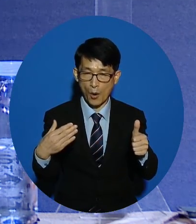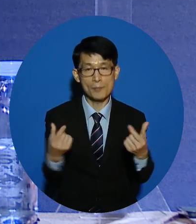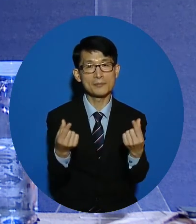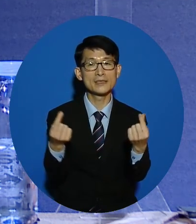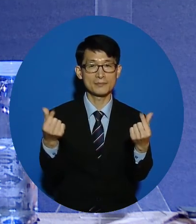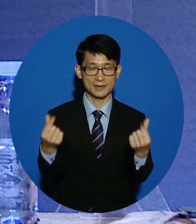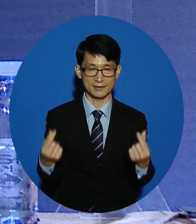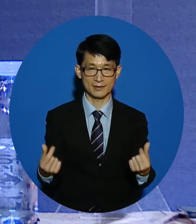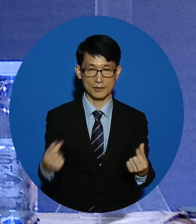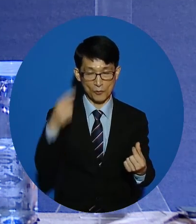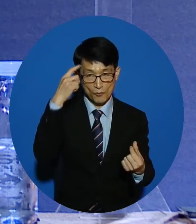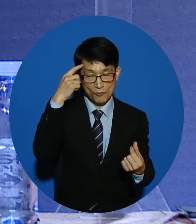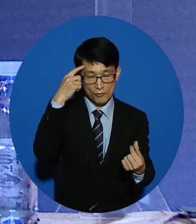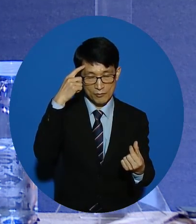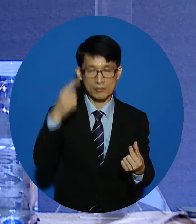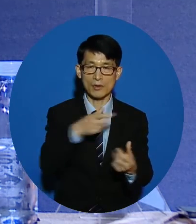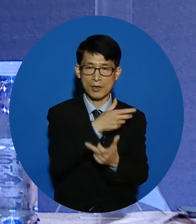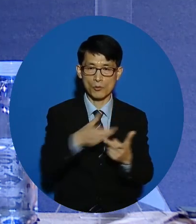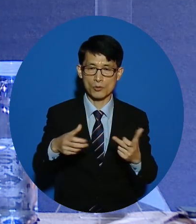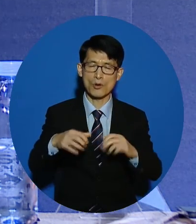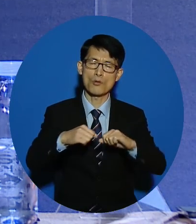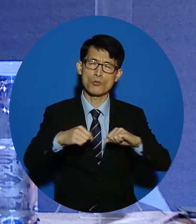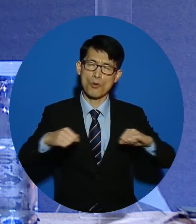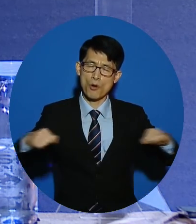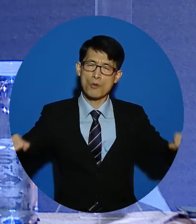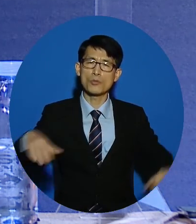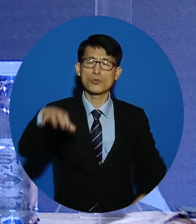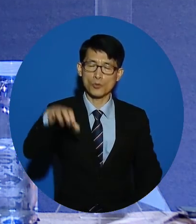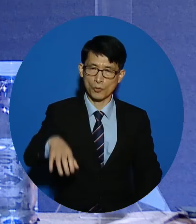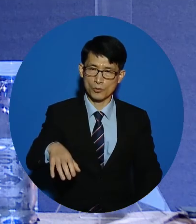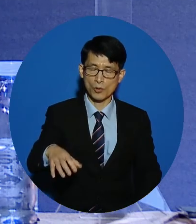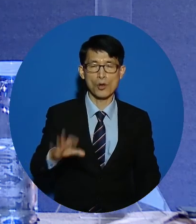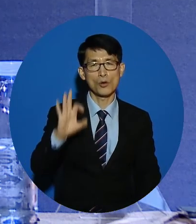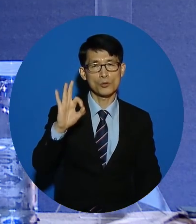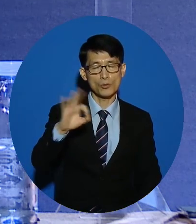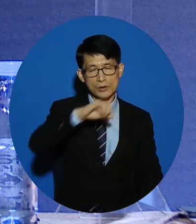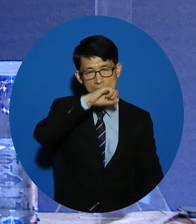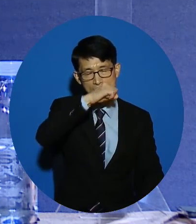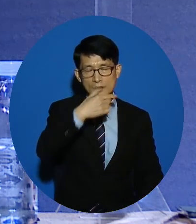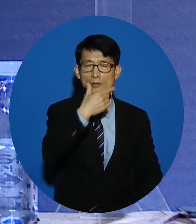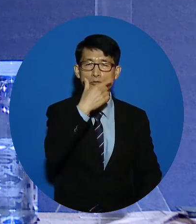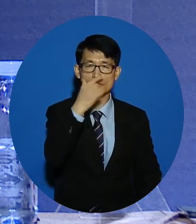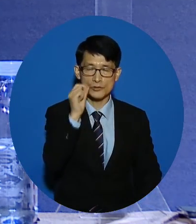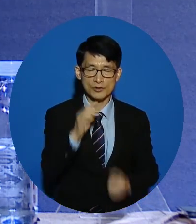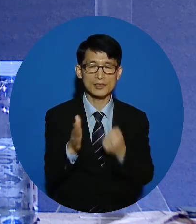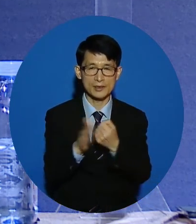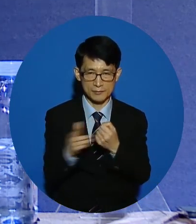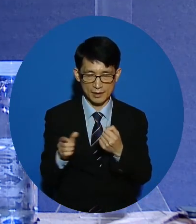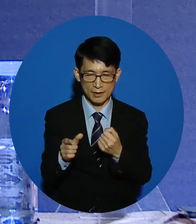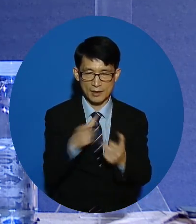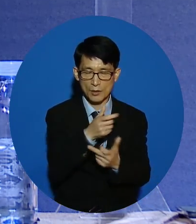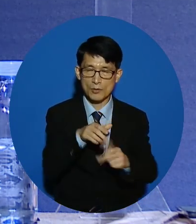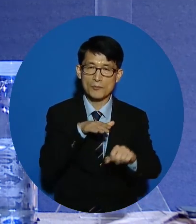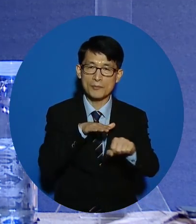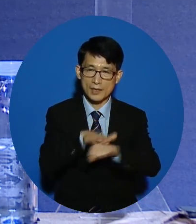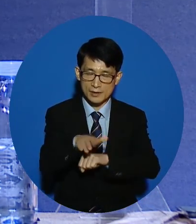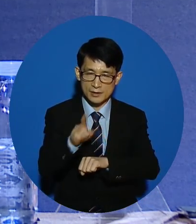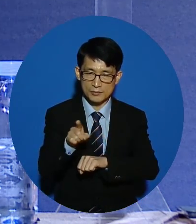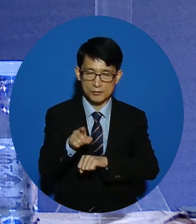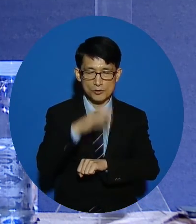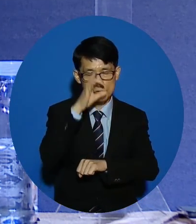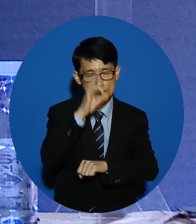강원도의 넓은 지리적 특성과 재정적인 한계를 감안한다면 강원도형으로 가야 한다. 이런